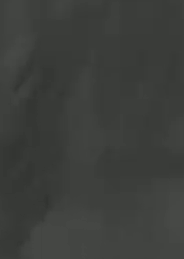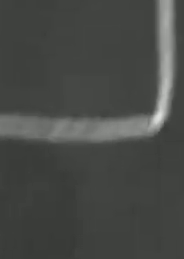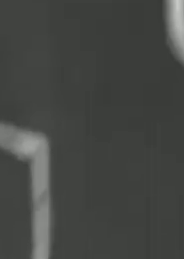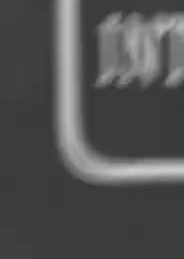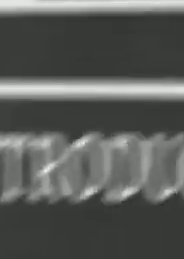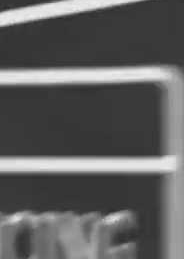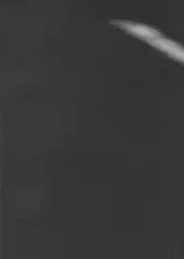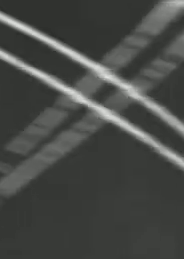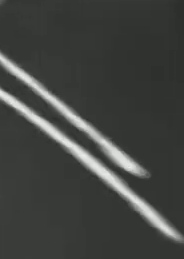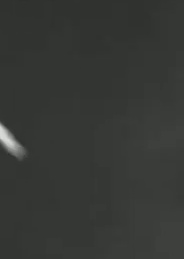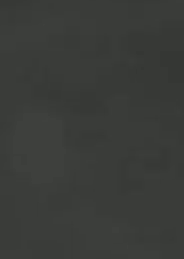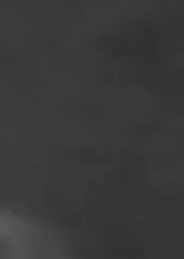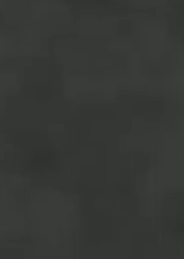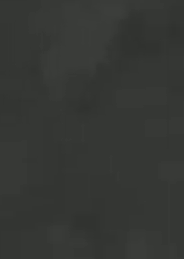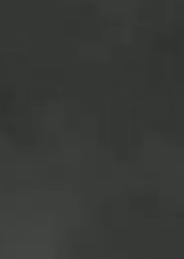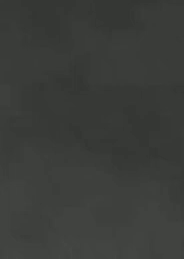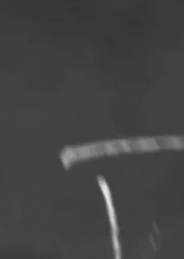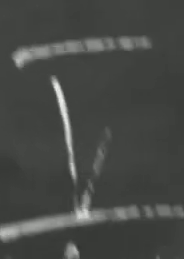으